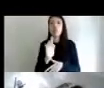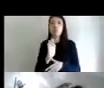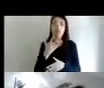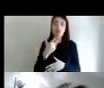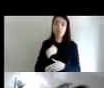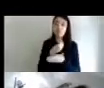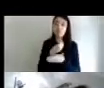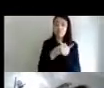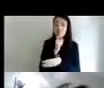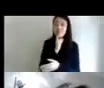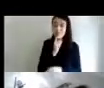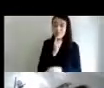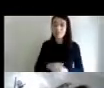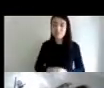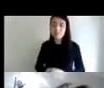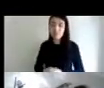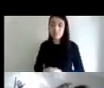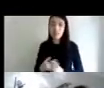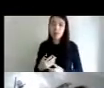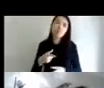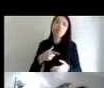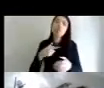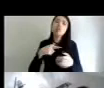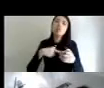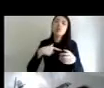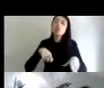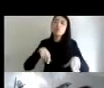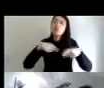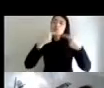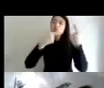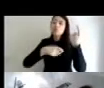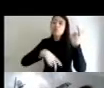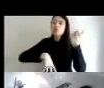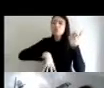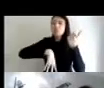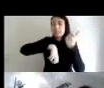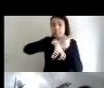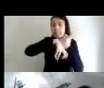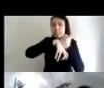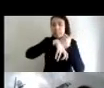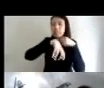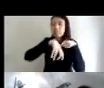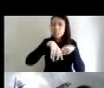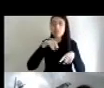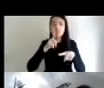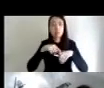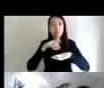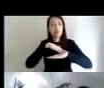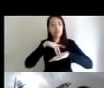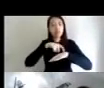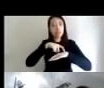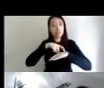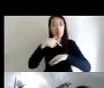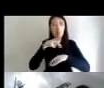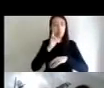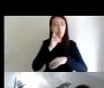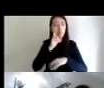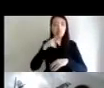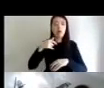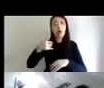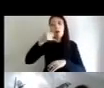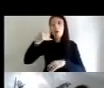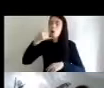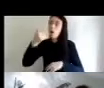點。樹根呢雖然呢在我們見到一棵樹的時候呢，其實就好像不是很看到樹根，但呢